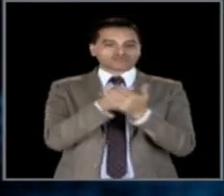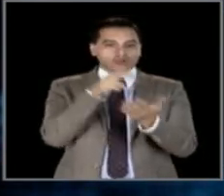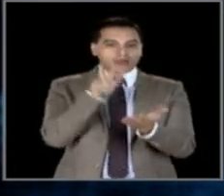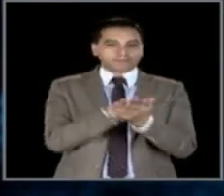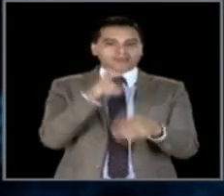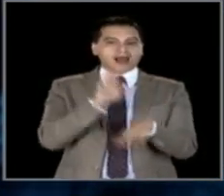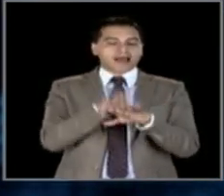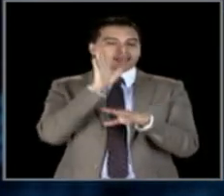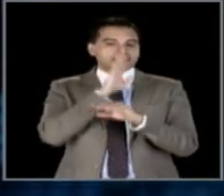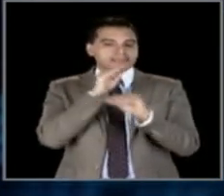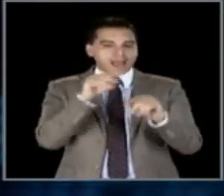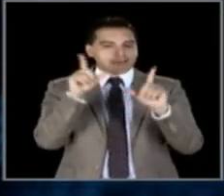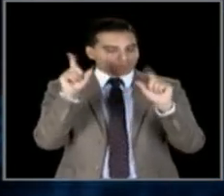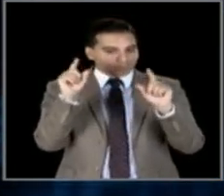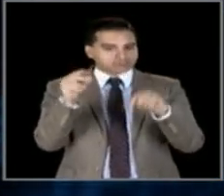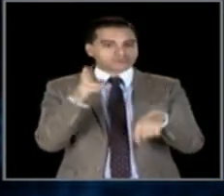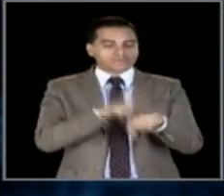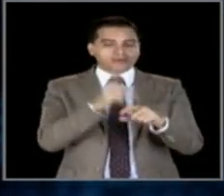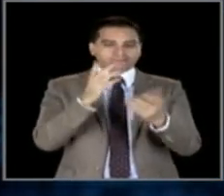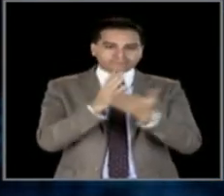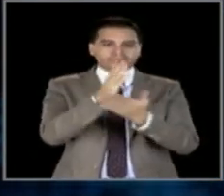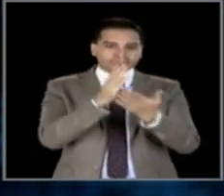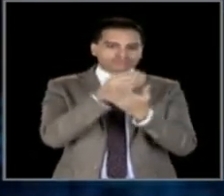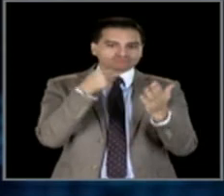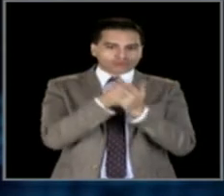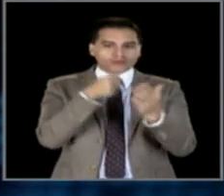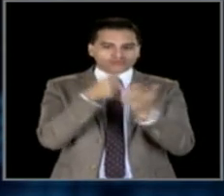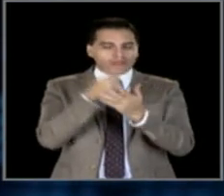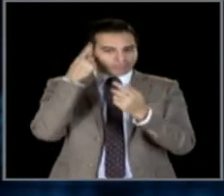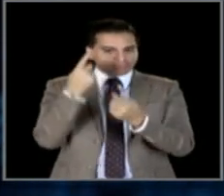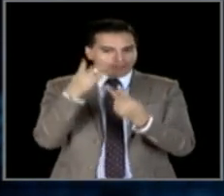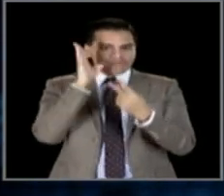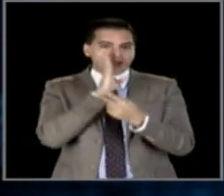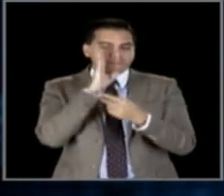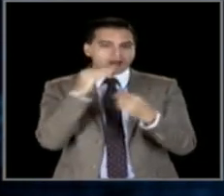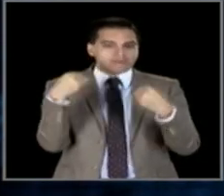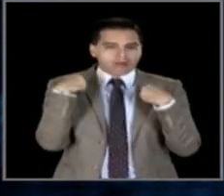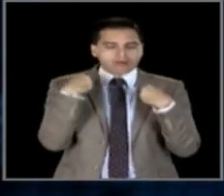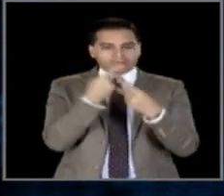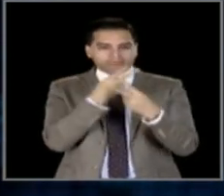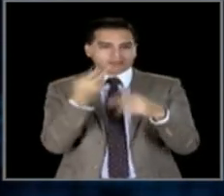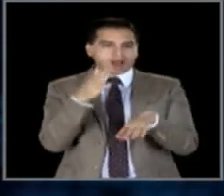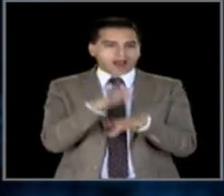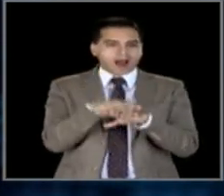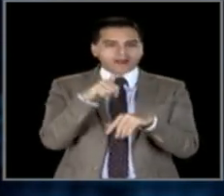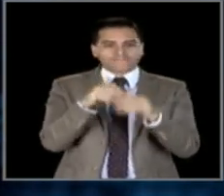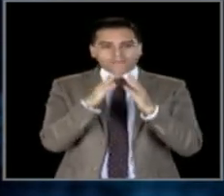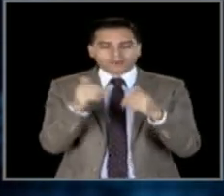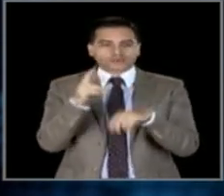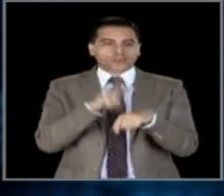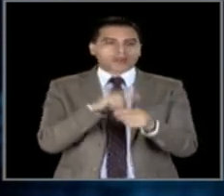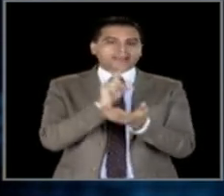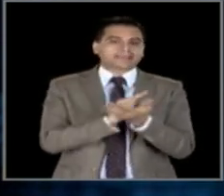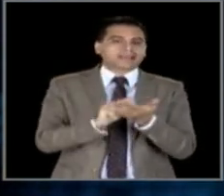جودة التعليم، كما حققت العديد من الإنجازات العلمية والثقافية والرياضية على الصعيد المحلي